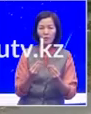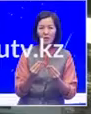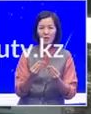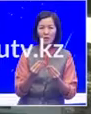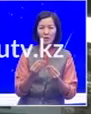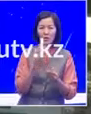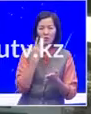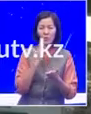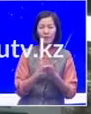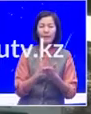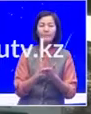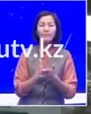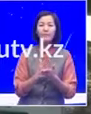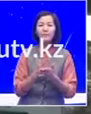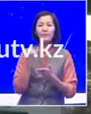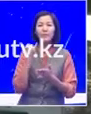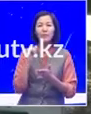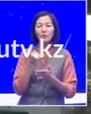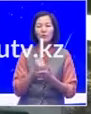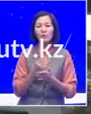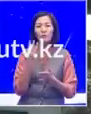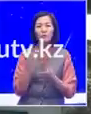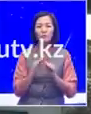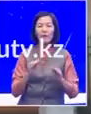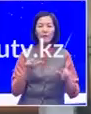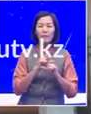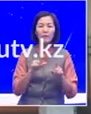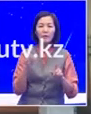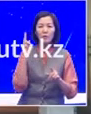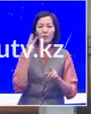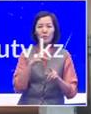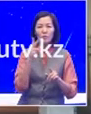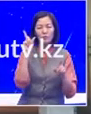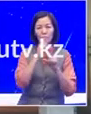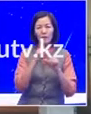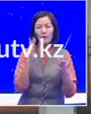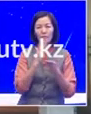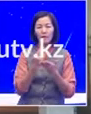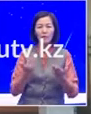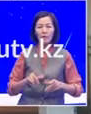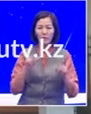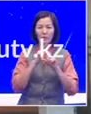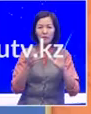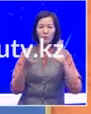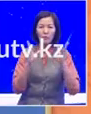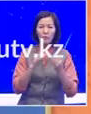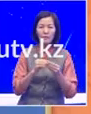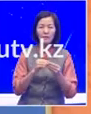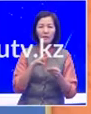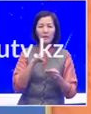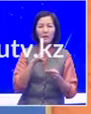жатыр. Ал Ұйғырда қазанның 5 күні 4 балабақша мен 33 мектеп жылуға қосылған. Аудандағы әлеуметтік нысандардың дені табиғи